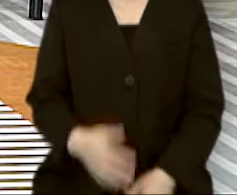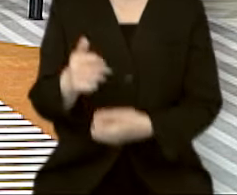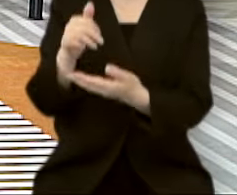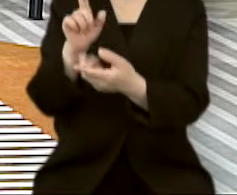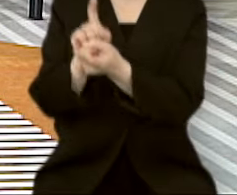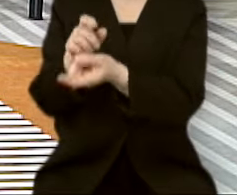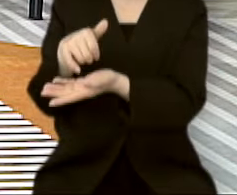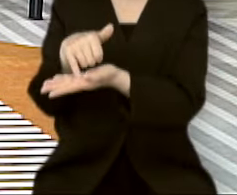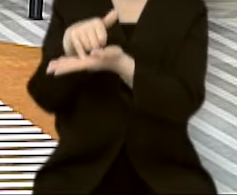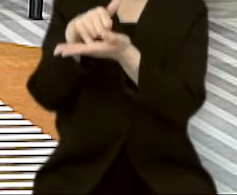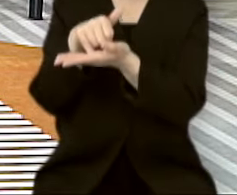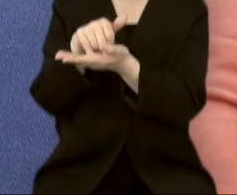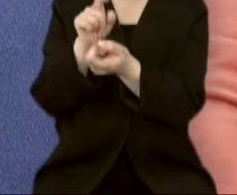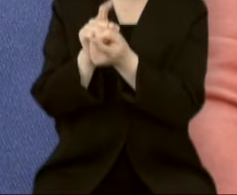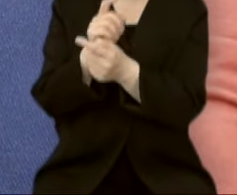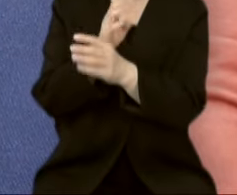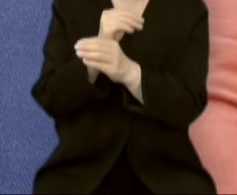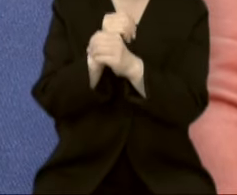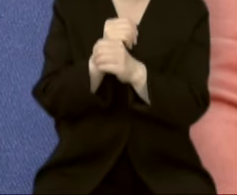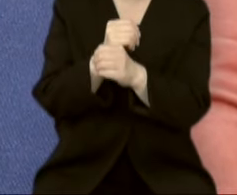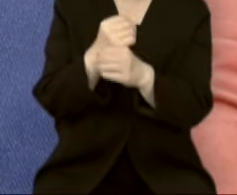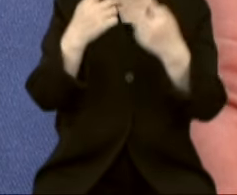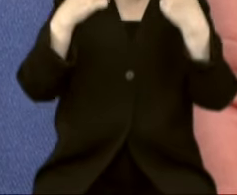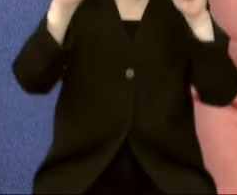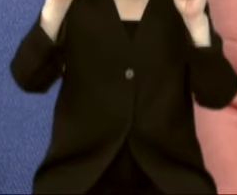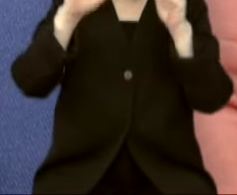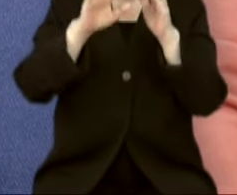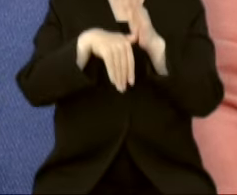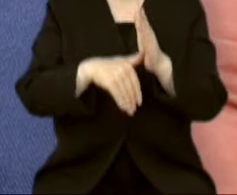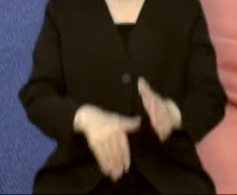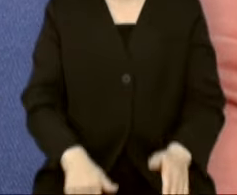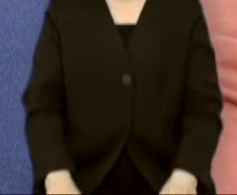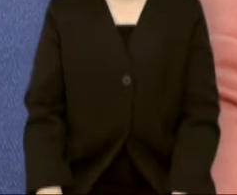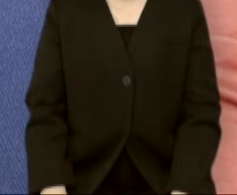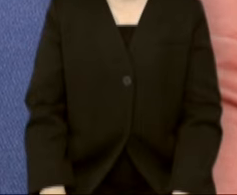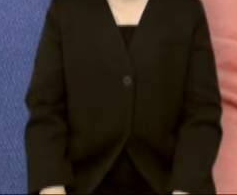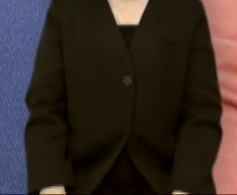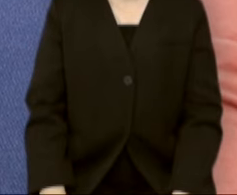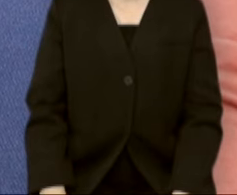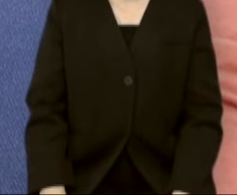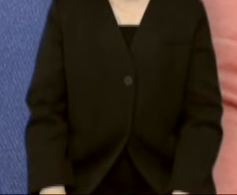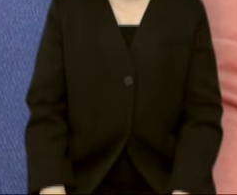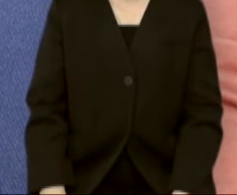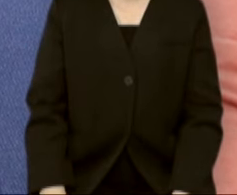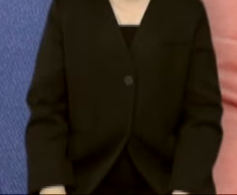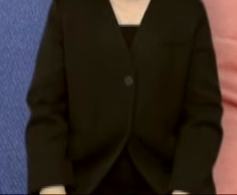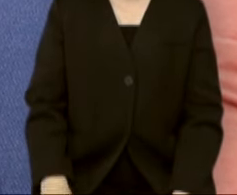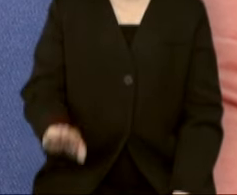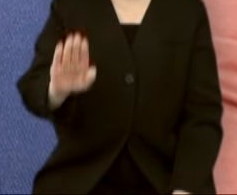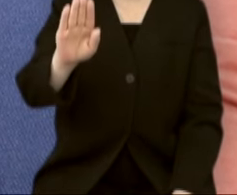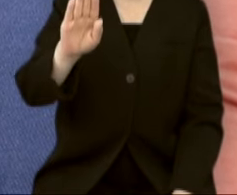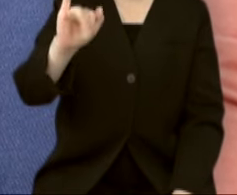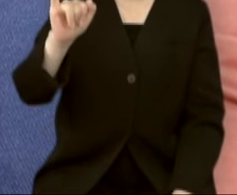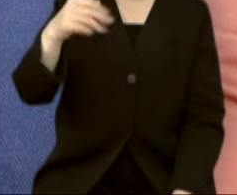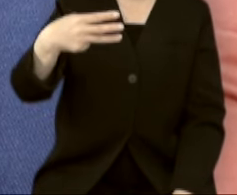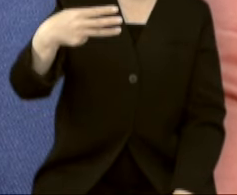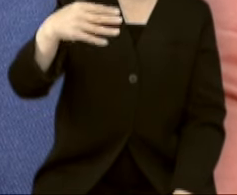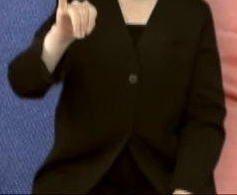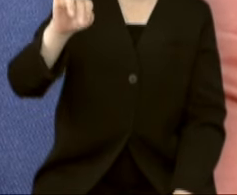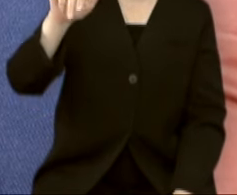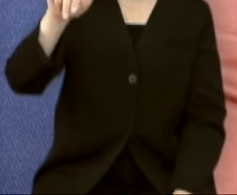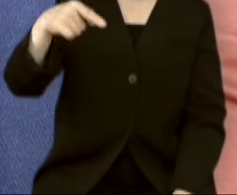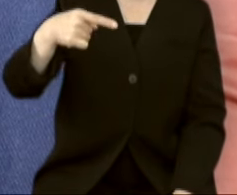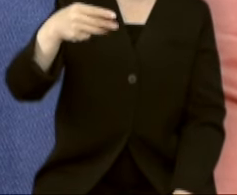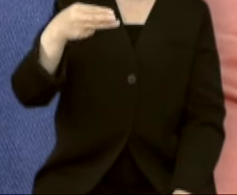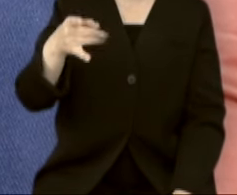인격적으로 하나님을 만나게 됐나요? 대학교 1학년 있을 때 그때 그 빌리 그람 목사님이 우리